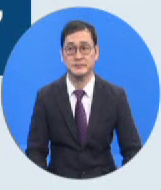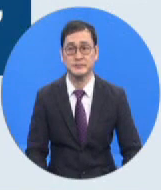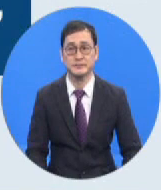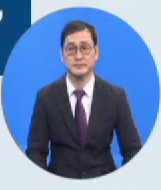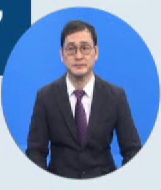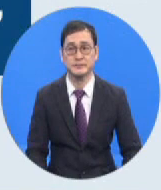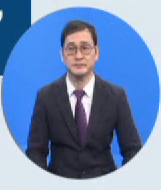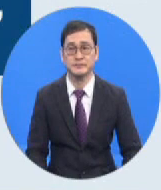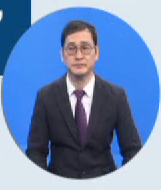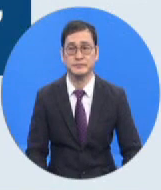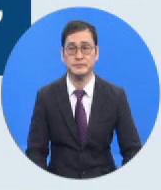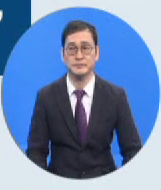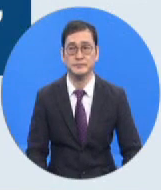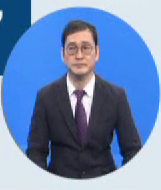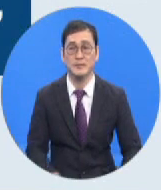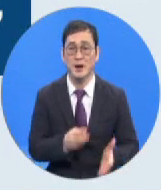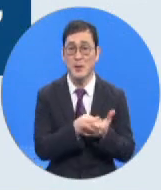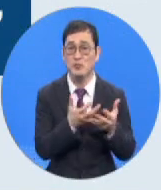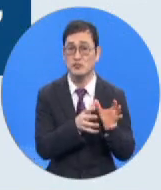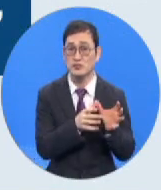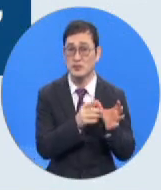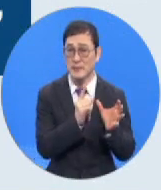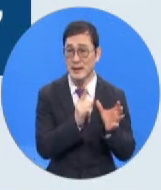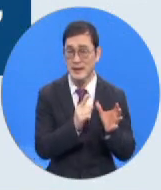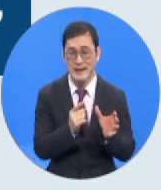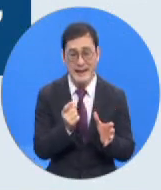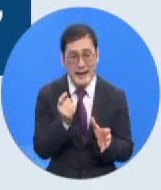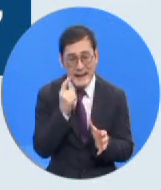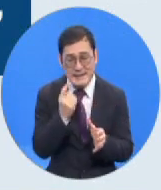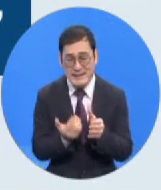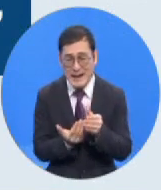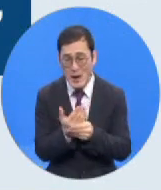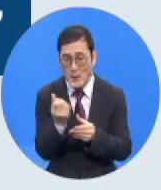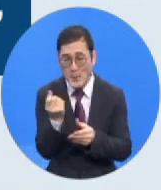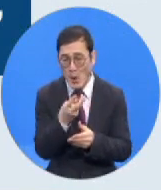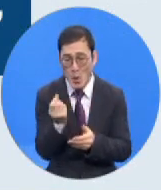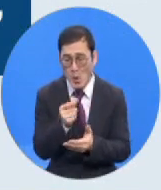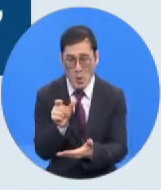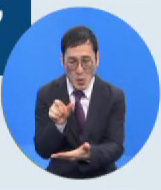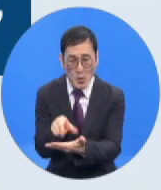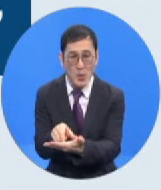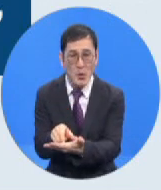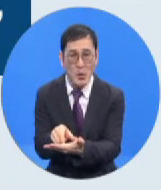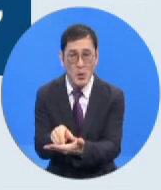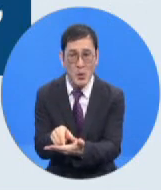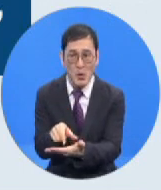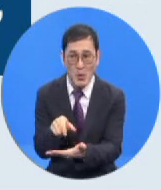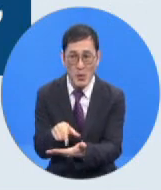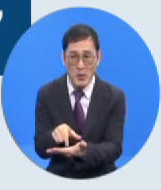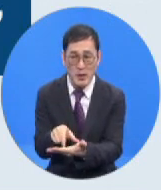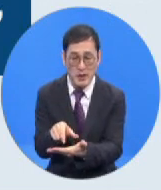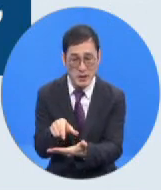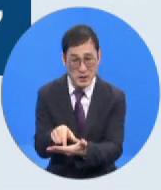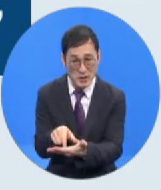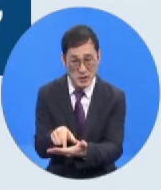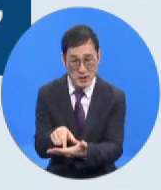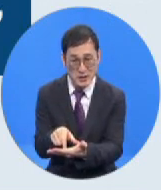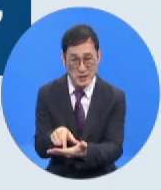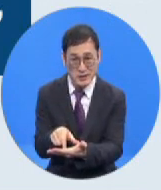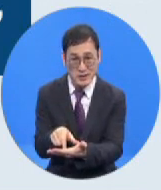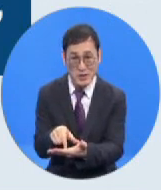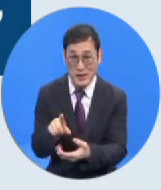조선일보가 보도하고 있는 내용인데요. 법무부는 가짜 사건 내사 번호를 기재한 서류에 문제가 있지 않느냐 여기에 대해서 이렇게 해명을